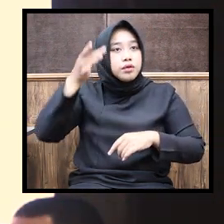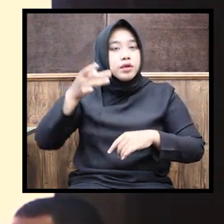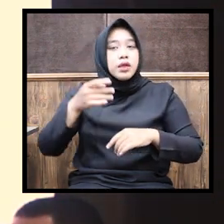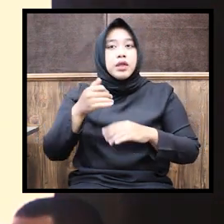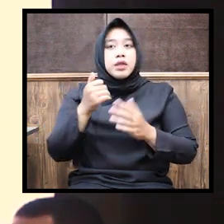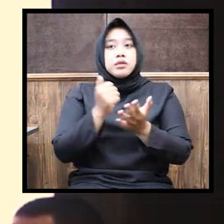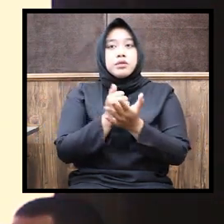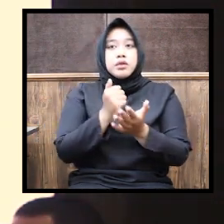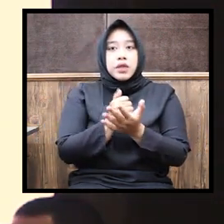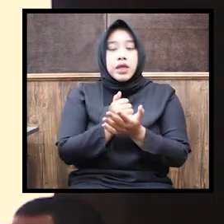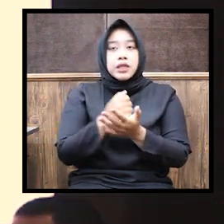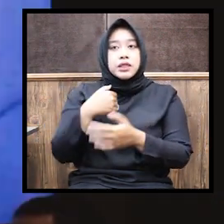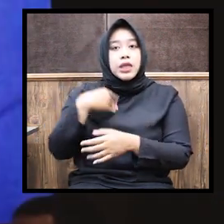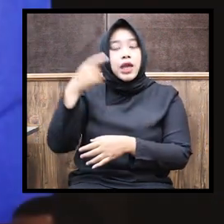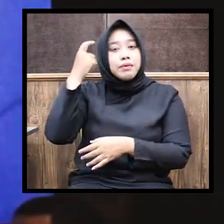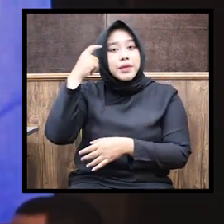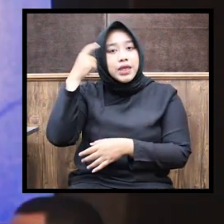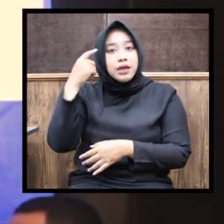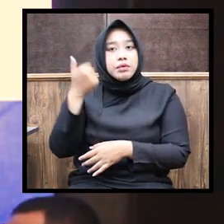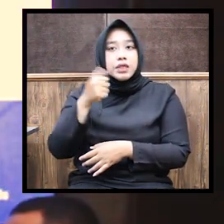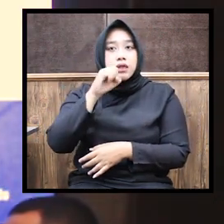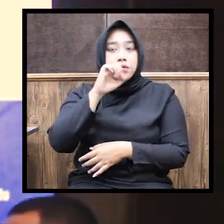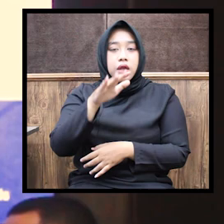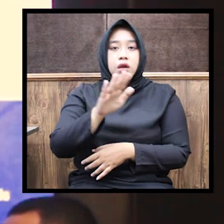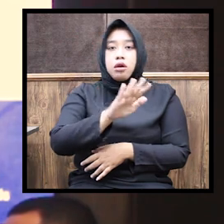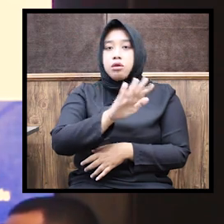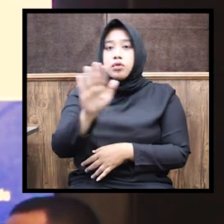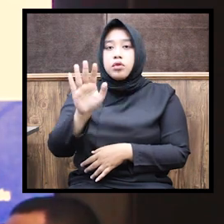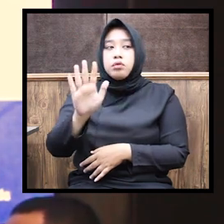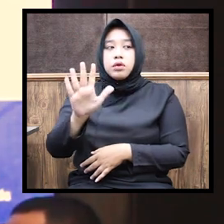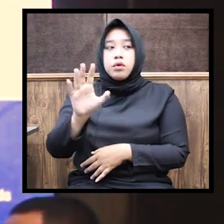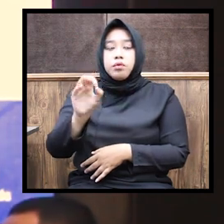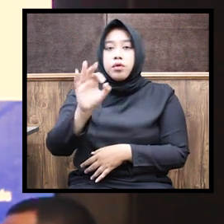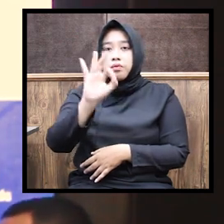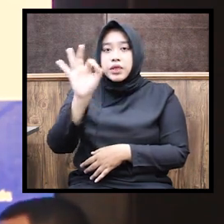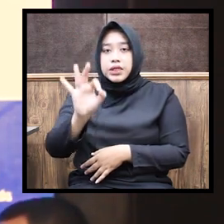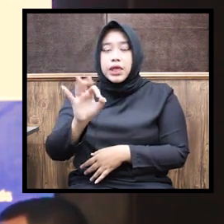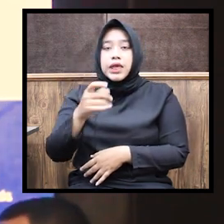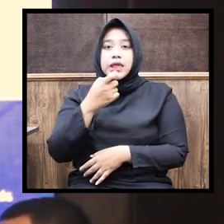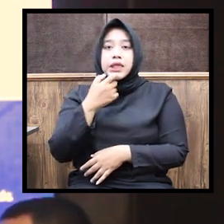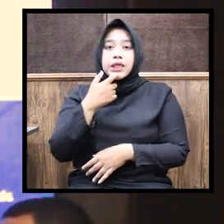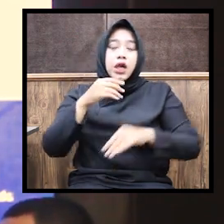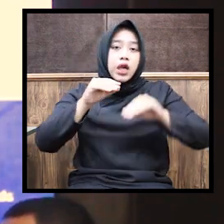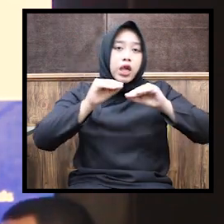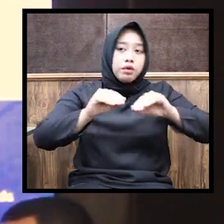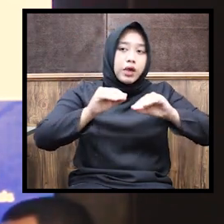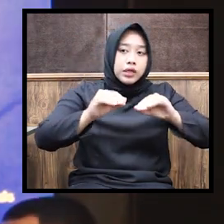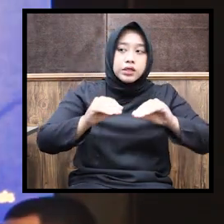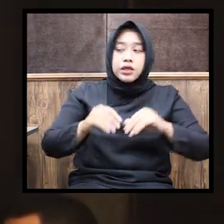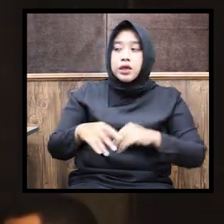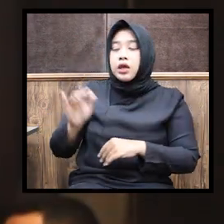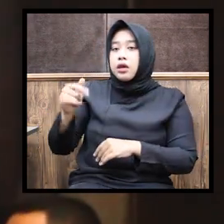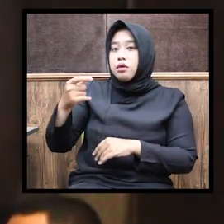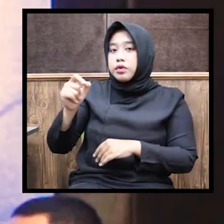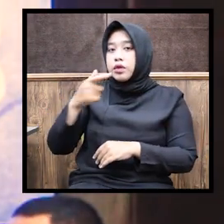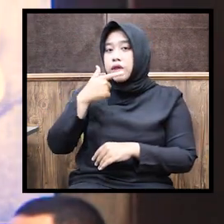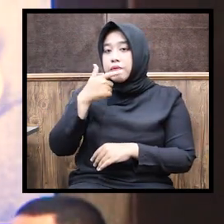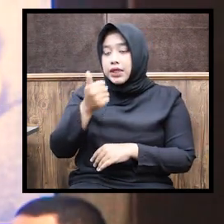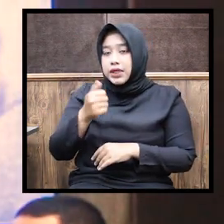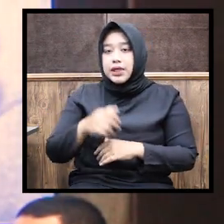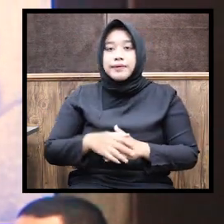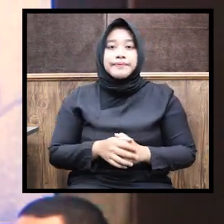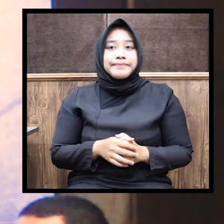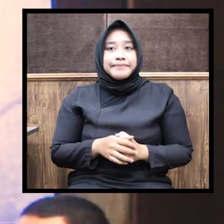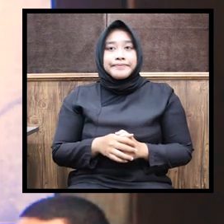saya pikir bisa dikatakan belum 50% mengetahui tentang edukasi tentang padahal itu penting ya dari Kelurahan atau Desa